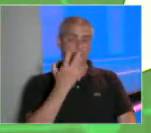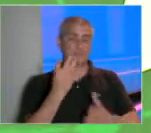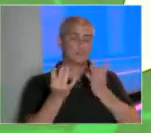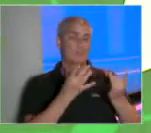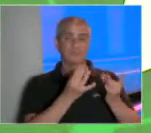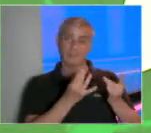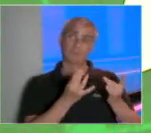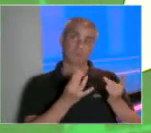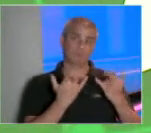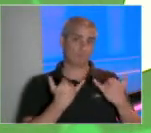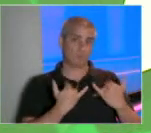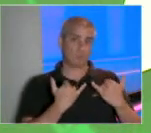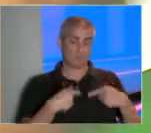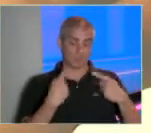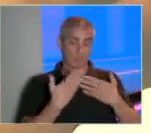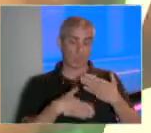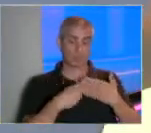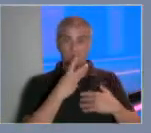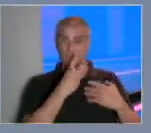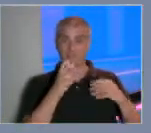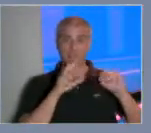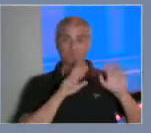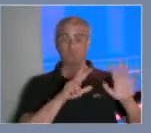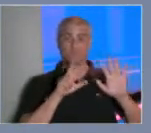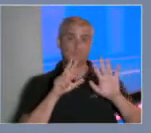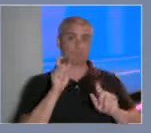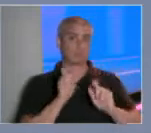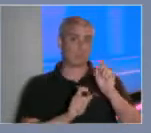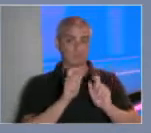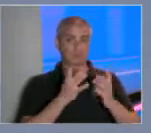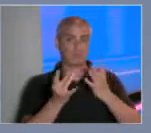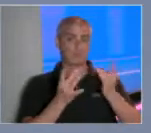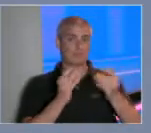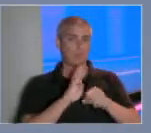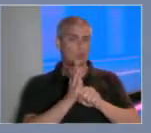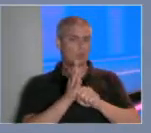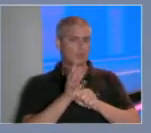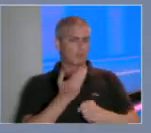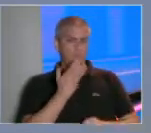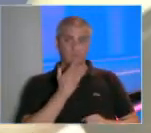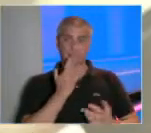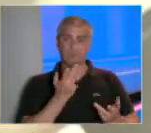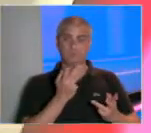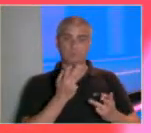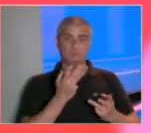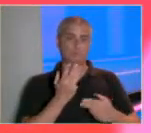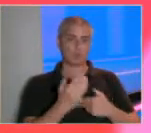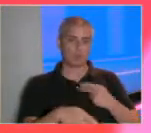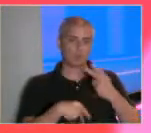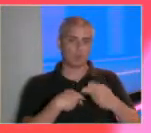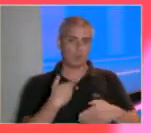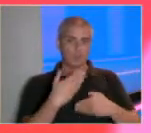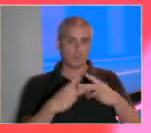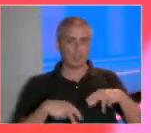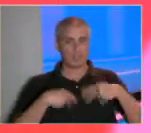הנדבקים, נכון להיום, ביממה האחרונה, 288 בני אדם נדבקו בקורונה, ונראה שישראל צועדת לאיטה